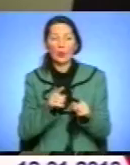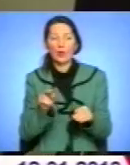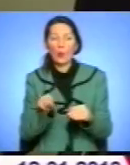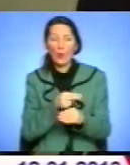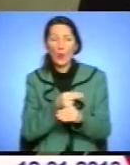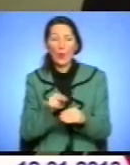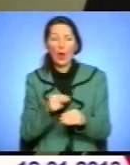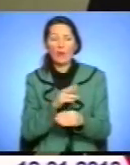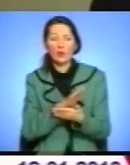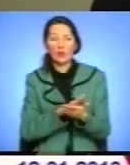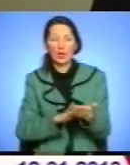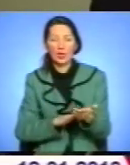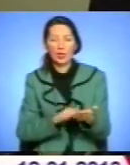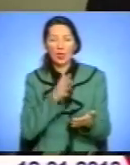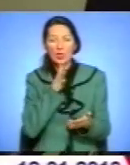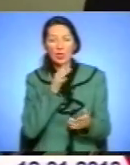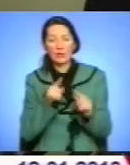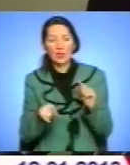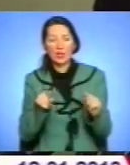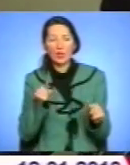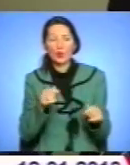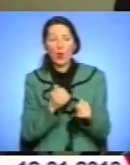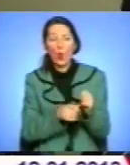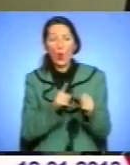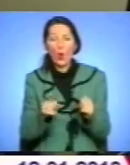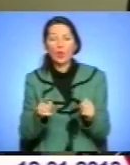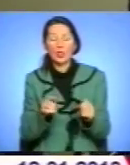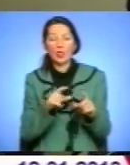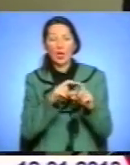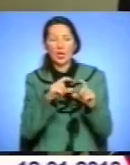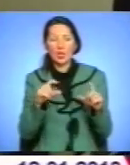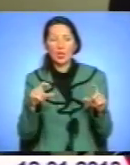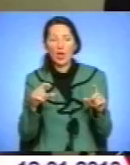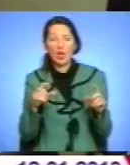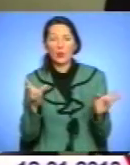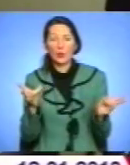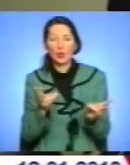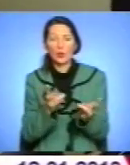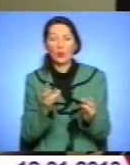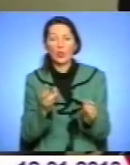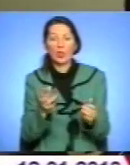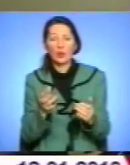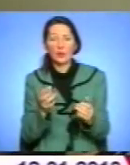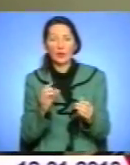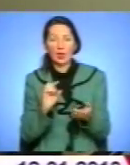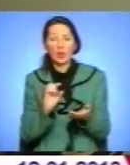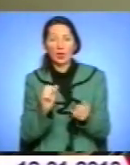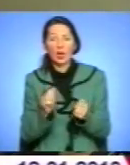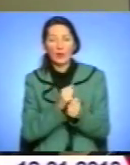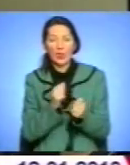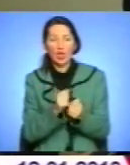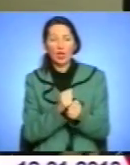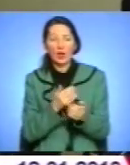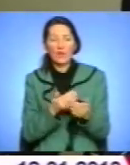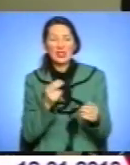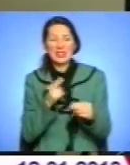Далі час від часу кожен шар потребує витримки. І от від закінчення